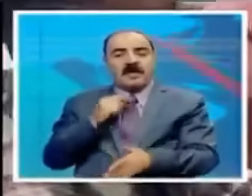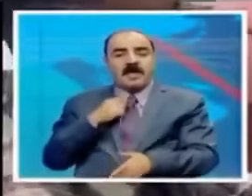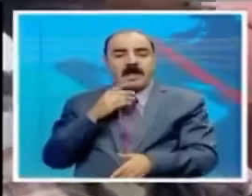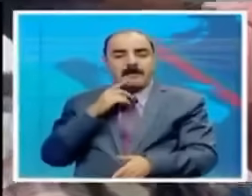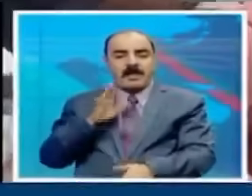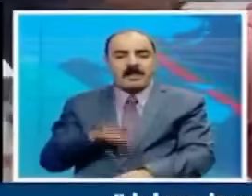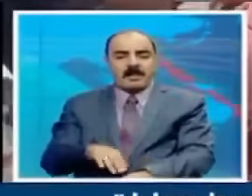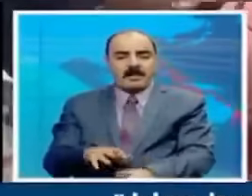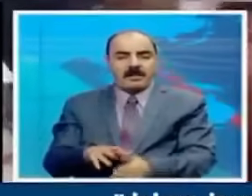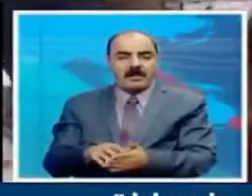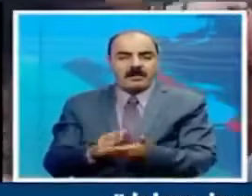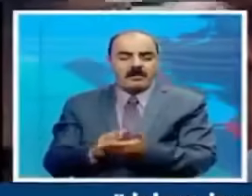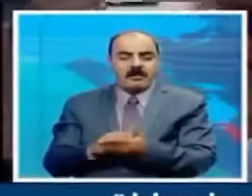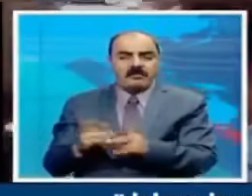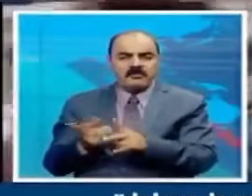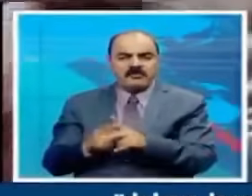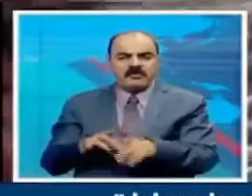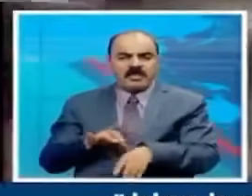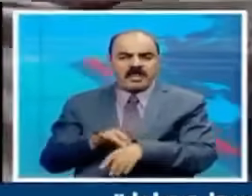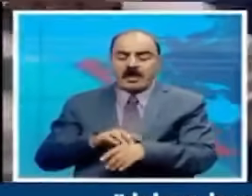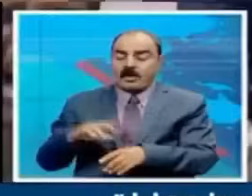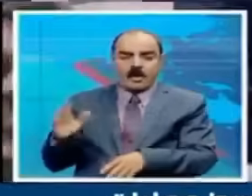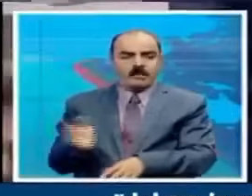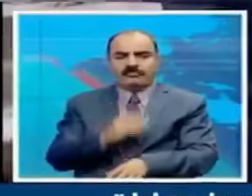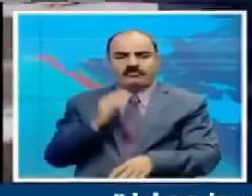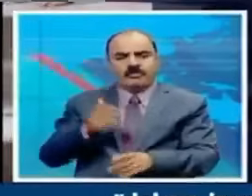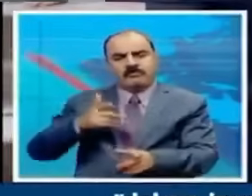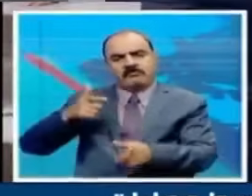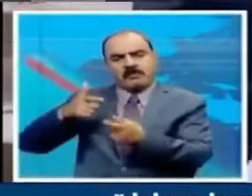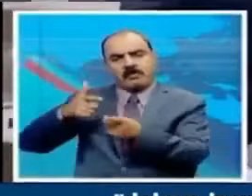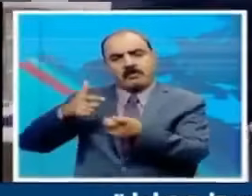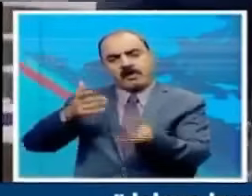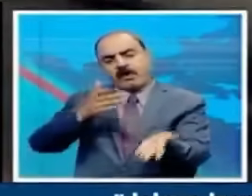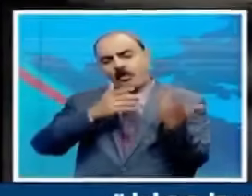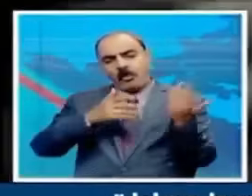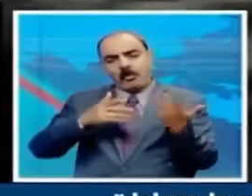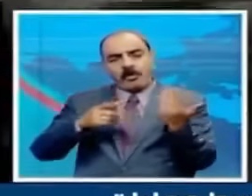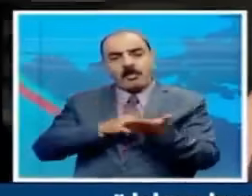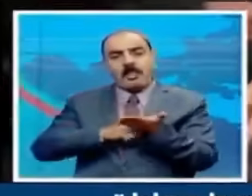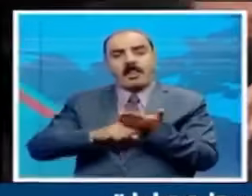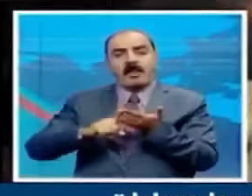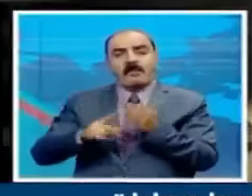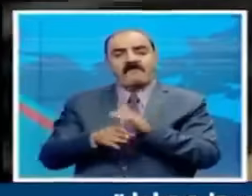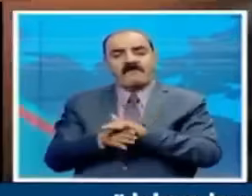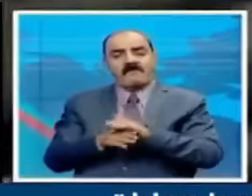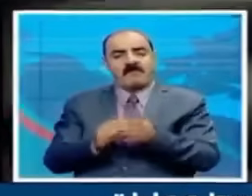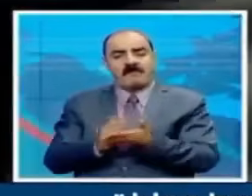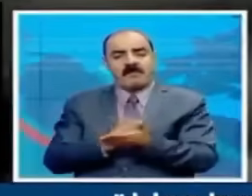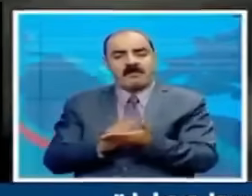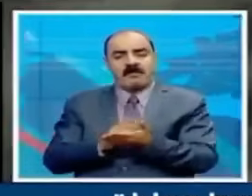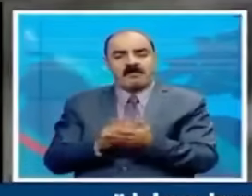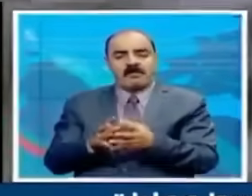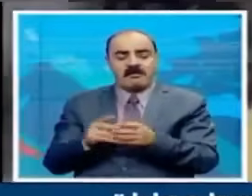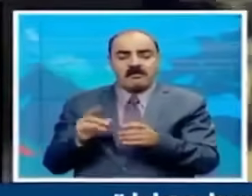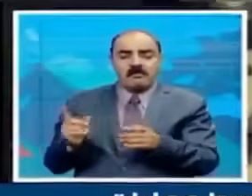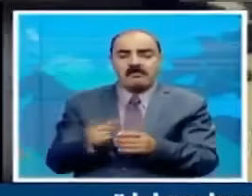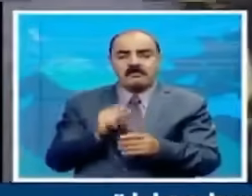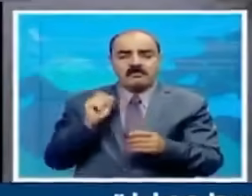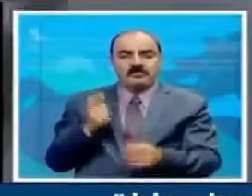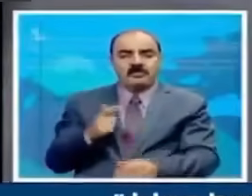خان يونس لإجبار المرضى والمصابين والنازحين الذين يحتمون بالمستشفى على